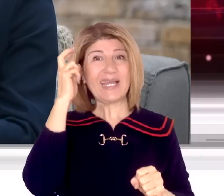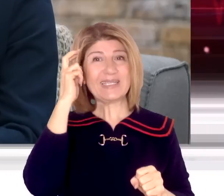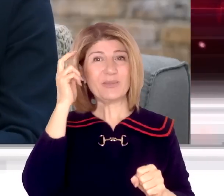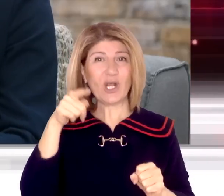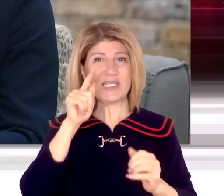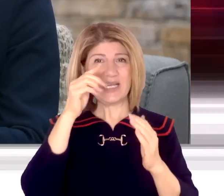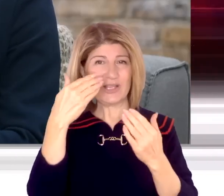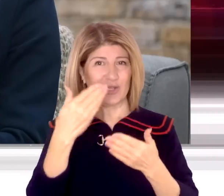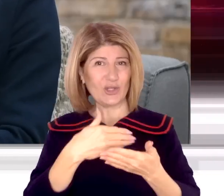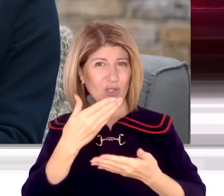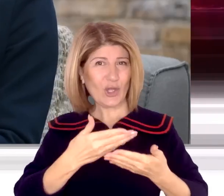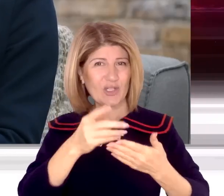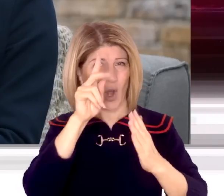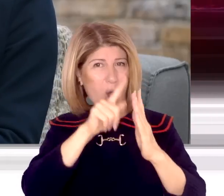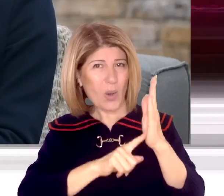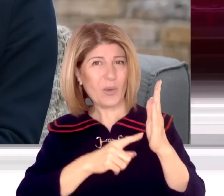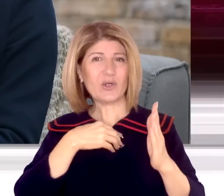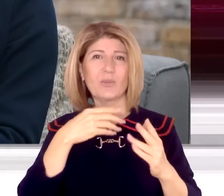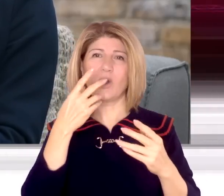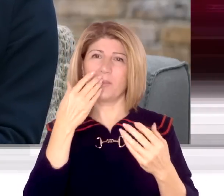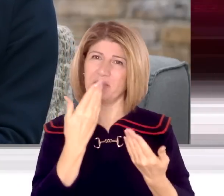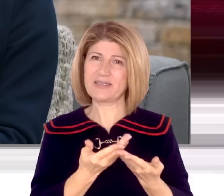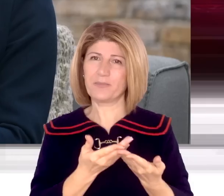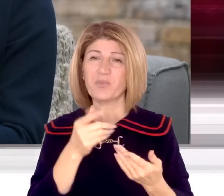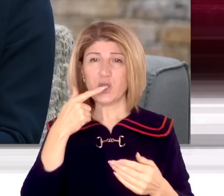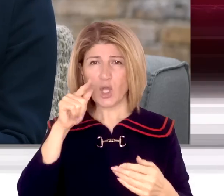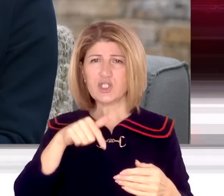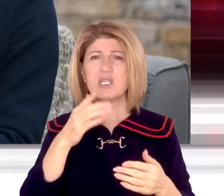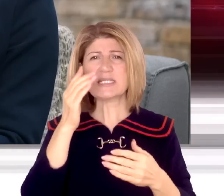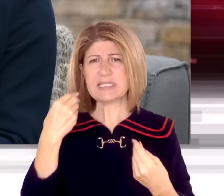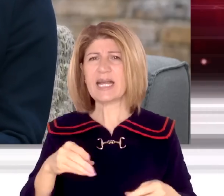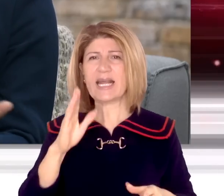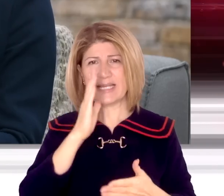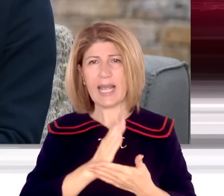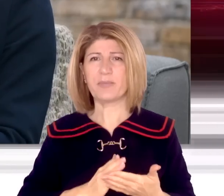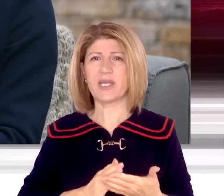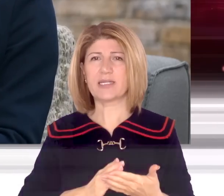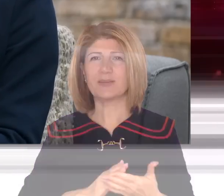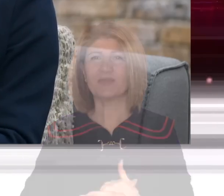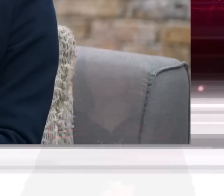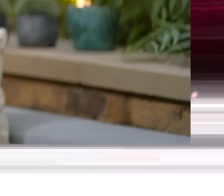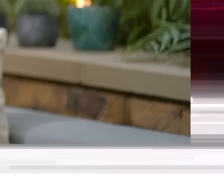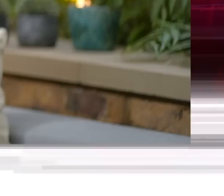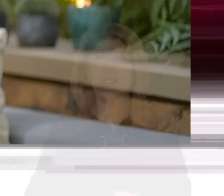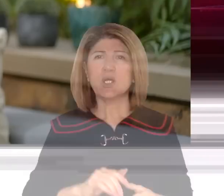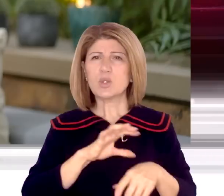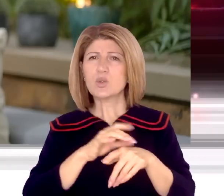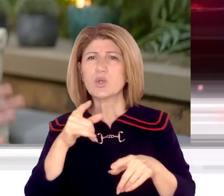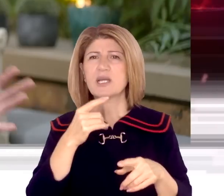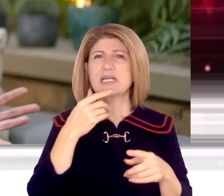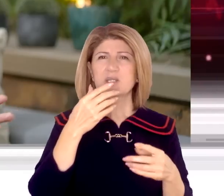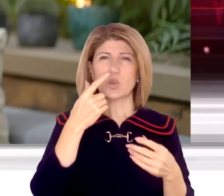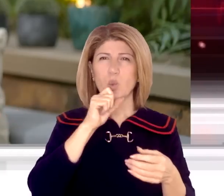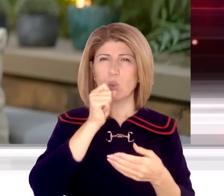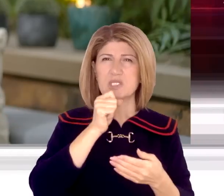با اطمینان این داده ها رو ارائه بکنیم، ولی تا اینجا میدونیم که بله ضررشون کمتر هستش. دکتر چیساد، تک